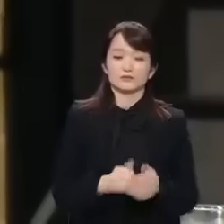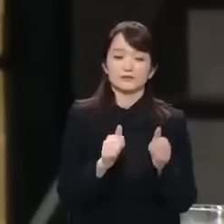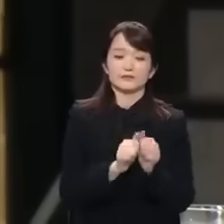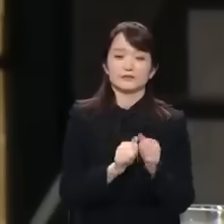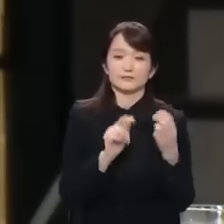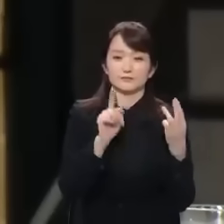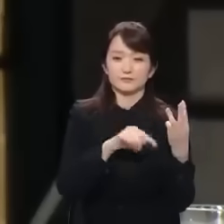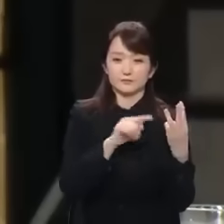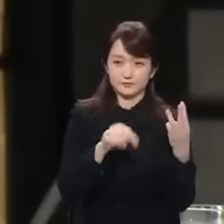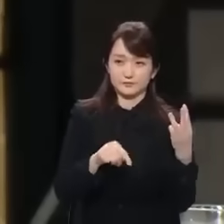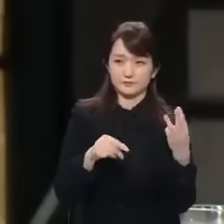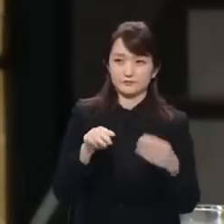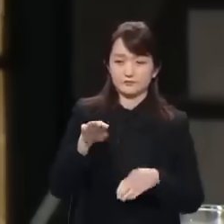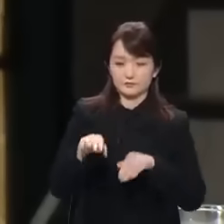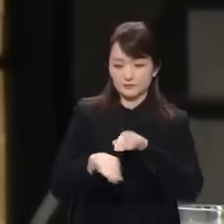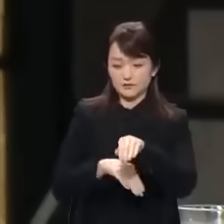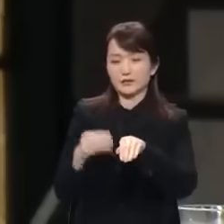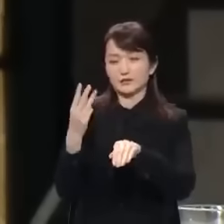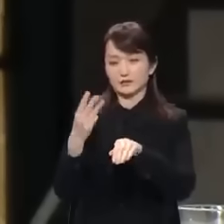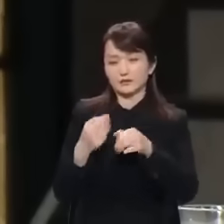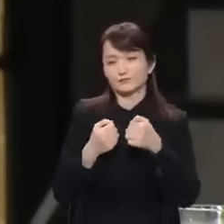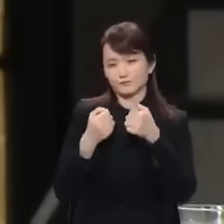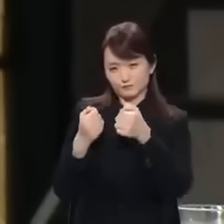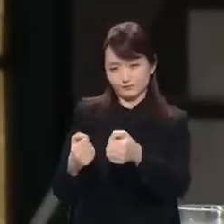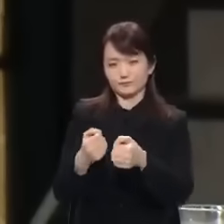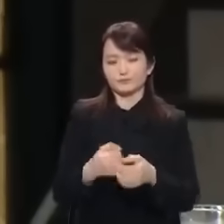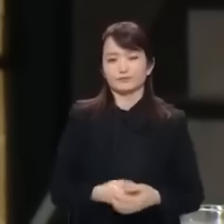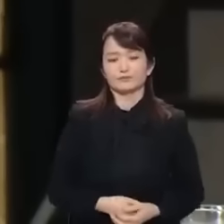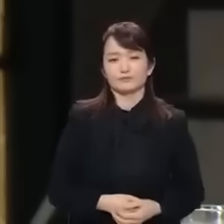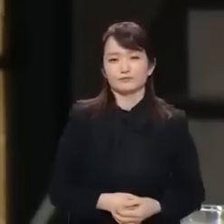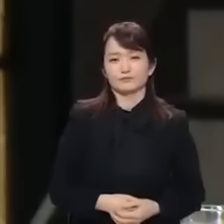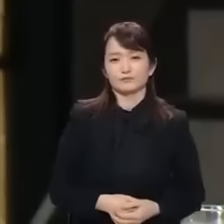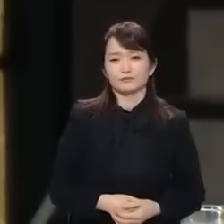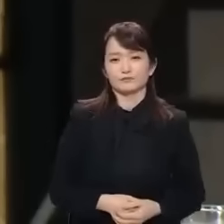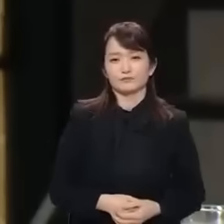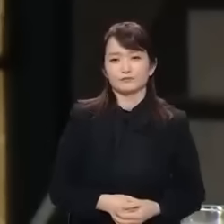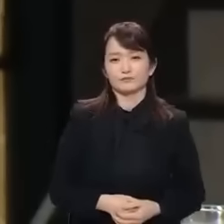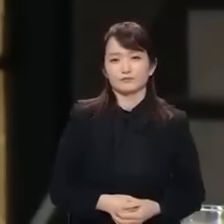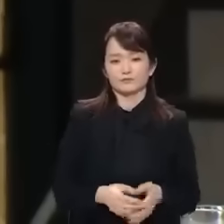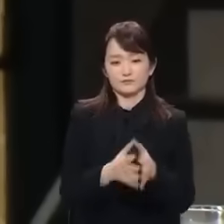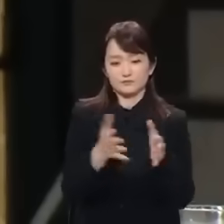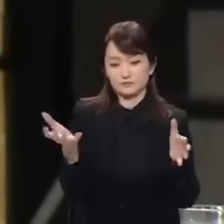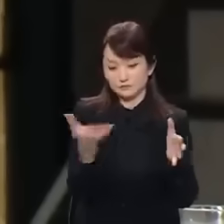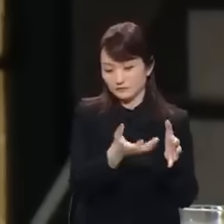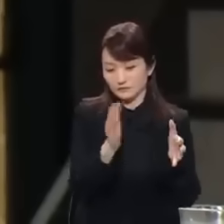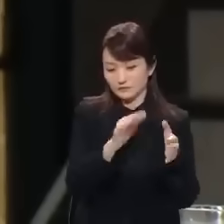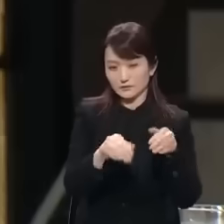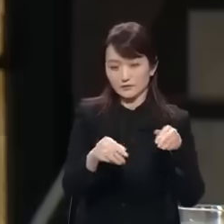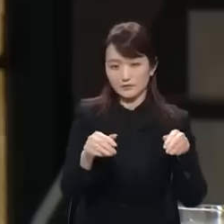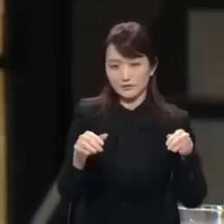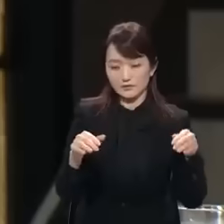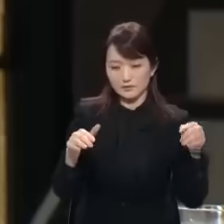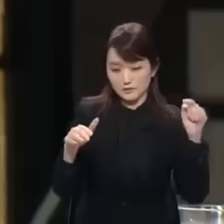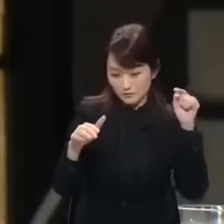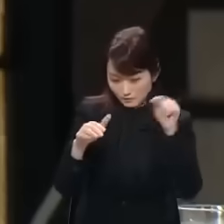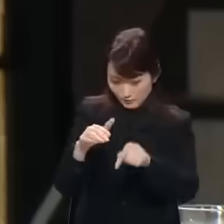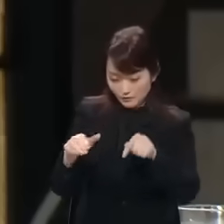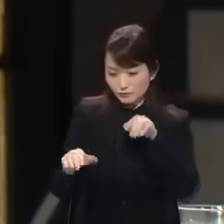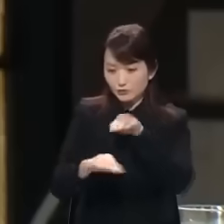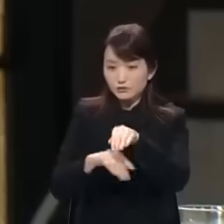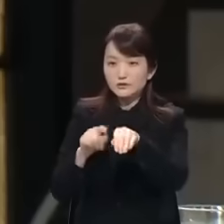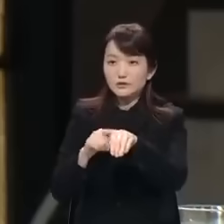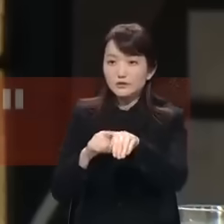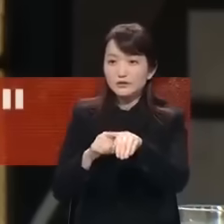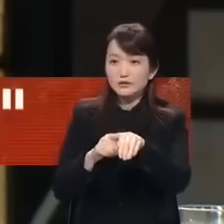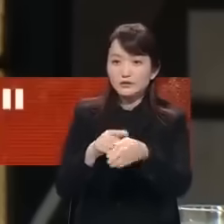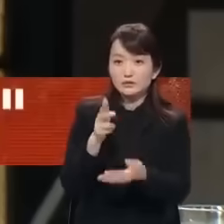명이 차량 세 대를 운영한다는 거죠. 그러니까 이제 우리가 그렇지 않습니까? 거기 입주민이 아니고 방문 차량이면은 사실은 거기에서